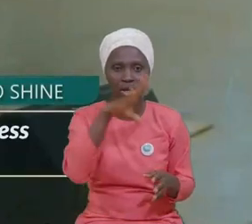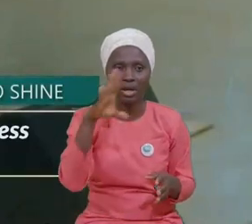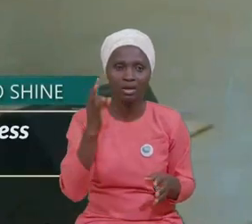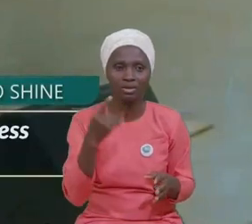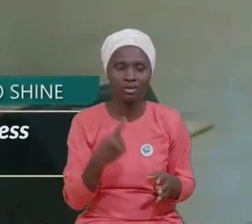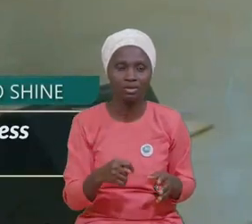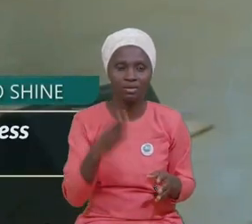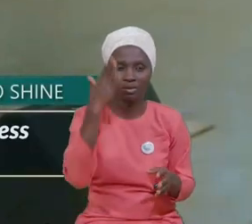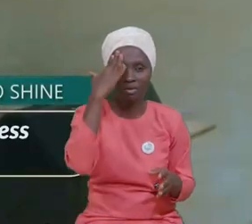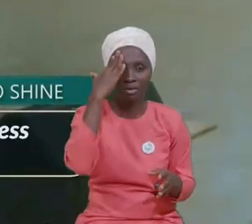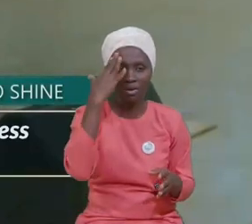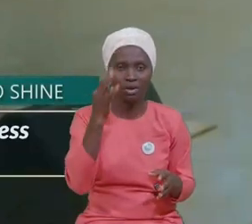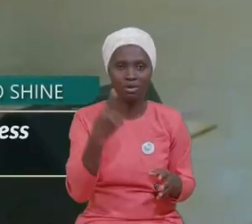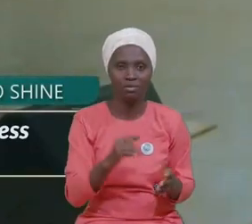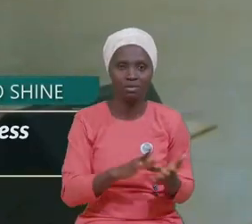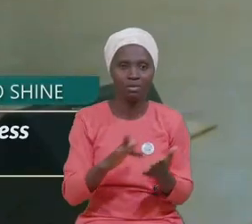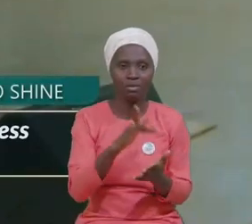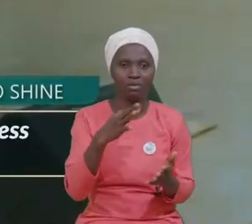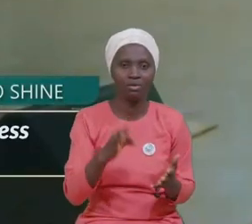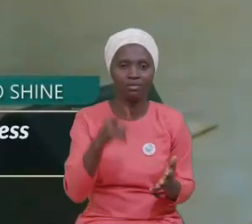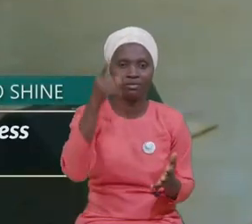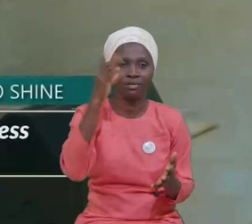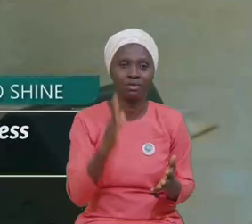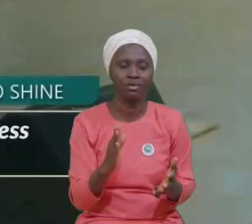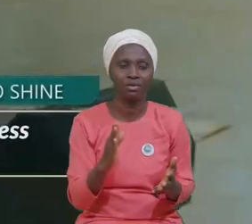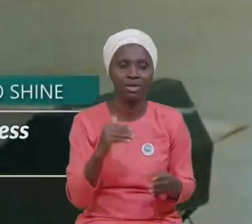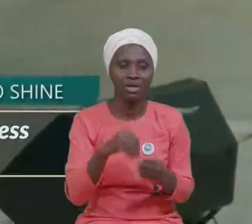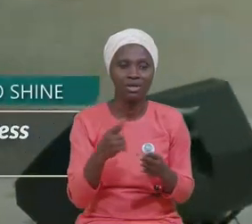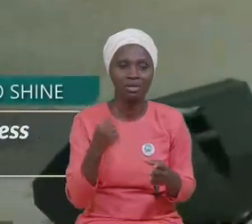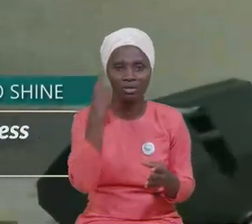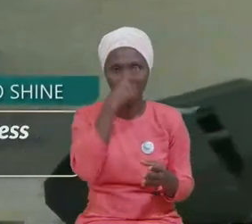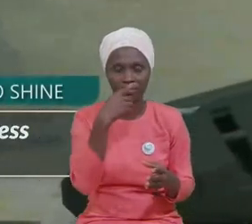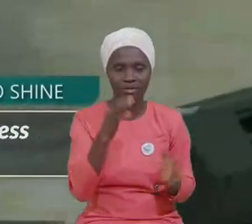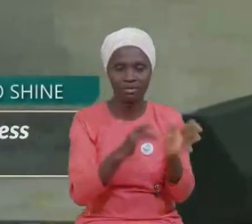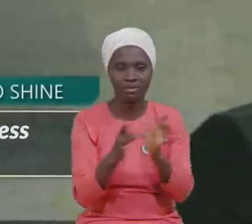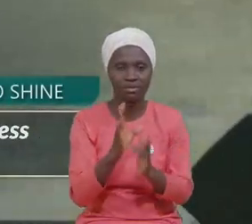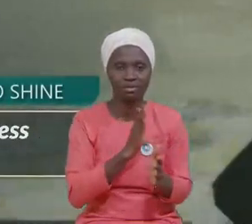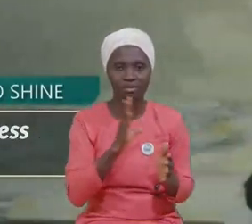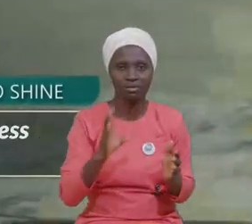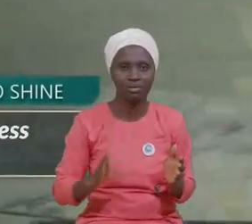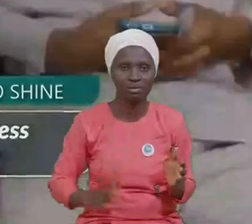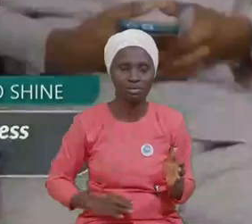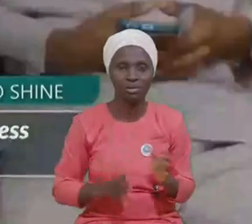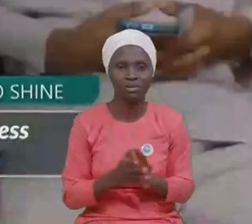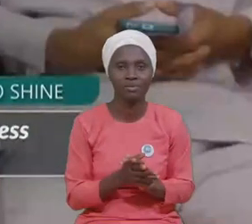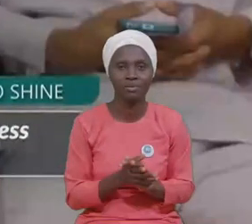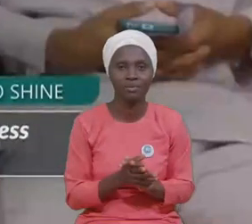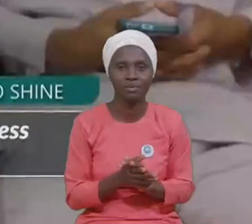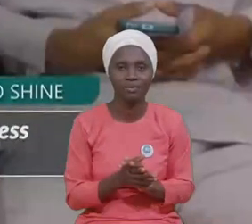resplendir la connaissance de la gloire de Dieu sur la face de Christ.